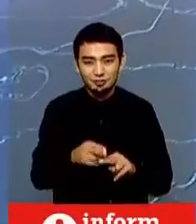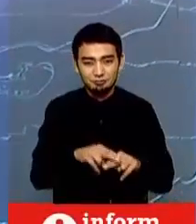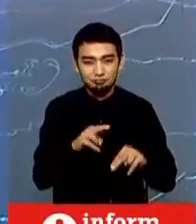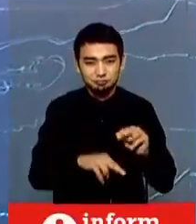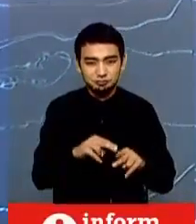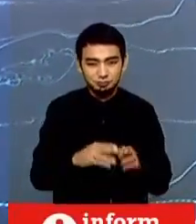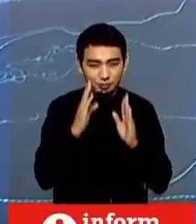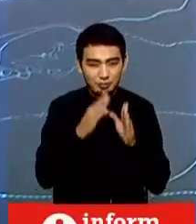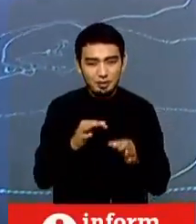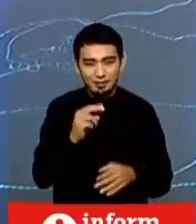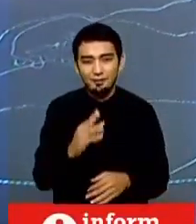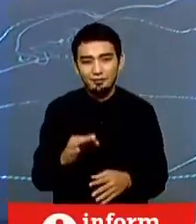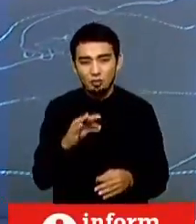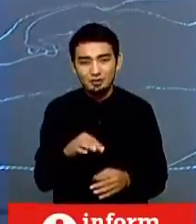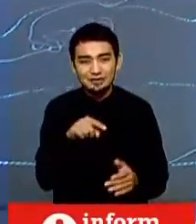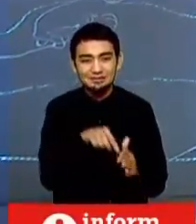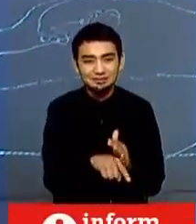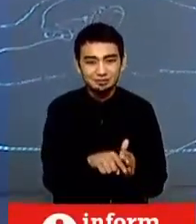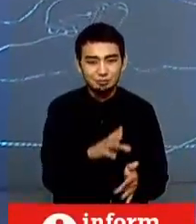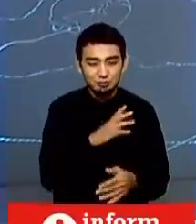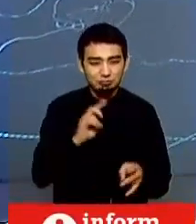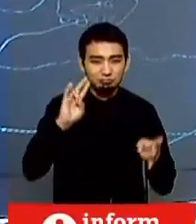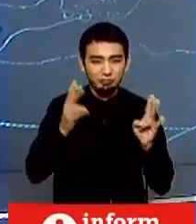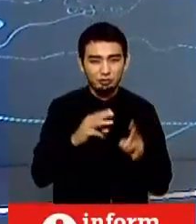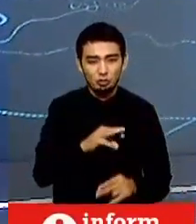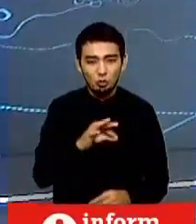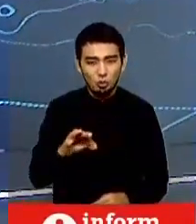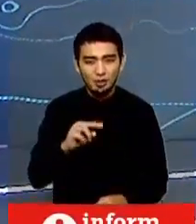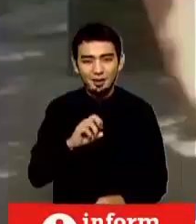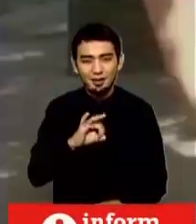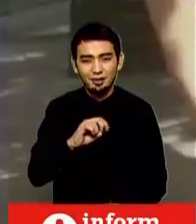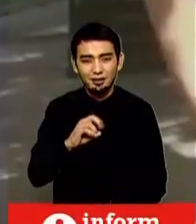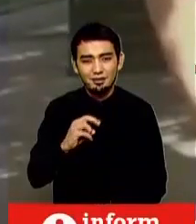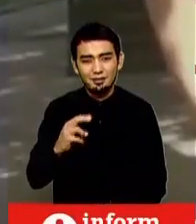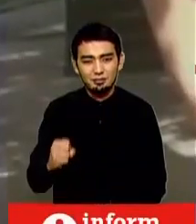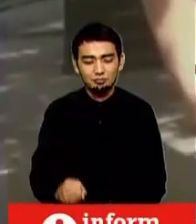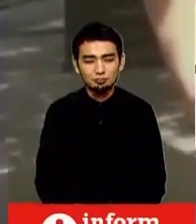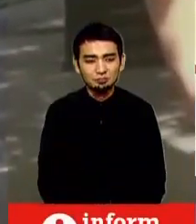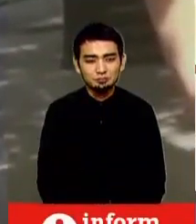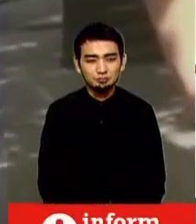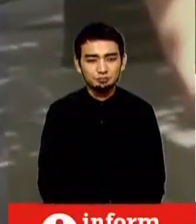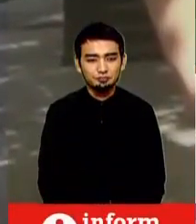прямого бронирования квартир. Среди них и нашумевшее ТО «Дайнека».